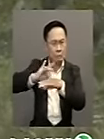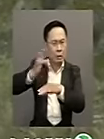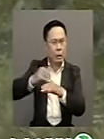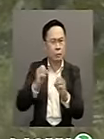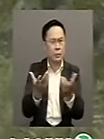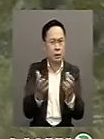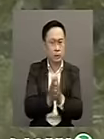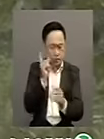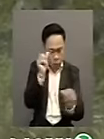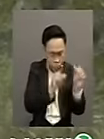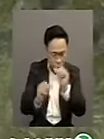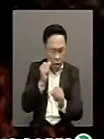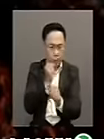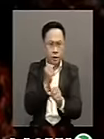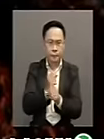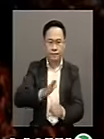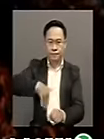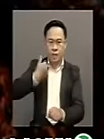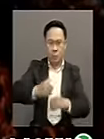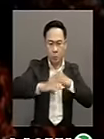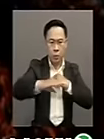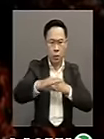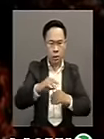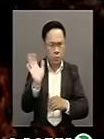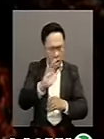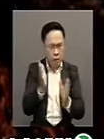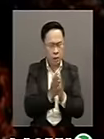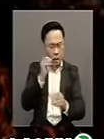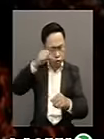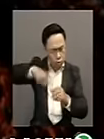โบราณสถานแสดงความผิดหวังและเรียกร้องให้กำหนดมาตรฐานในการบูรณะซ่อมแซม